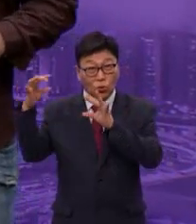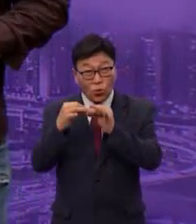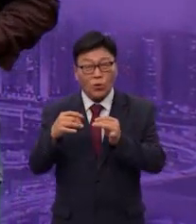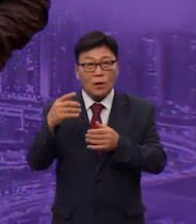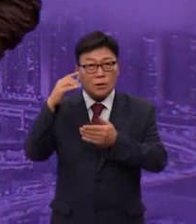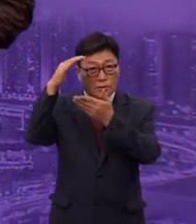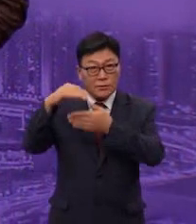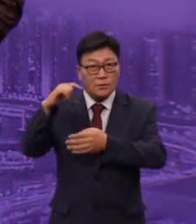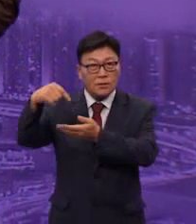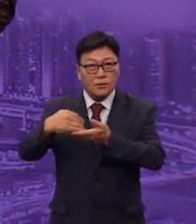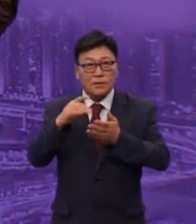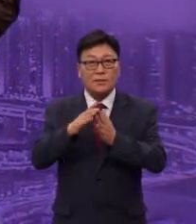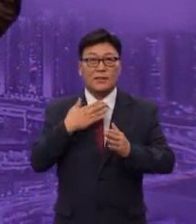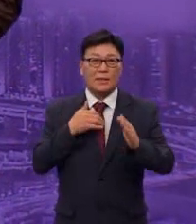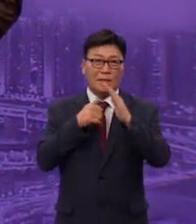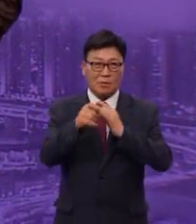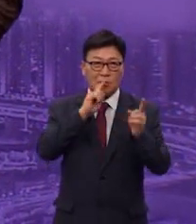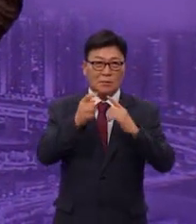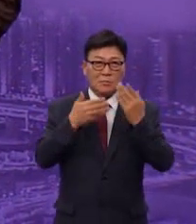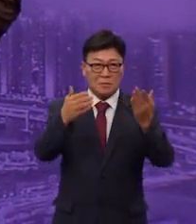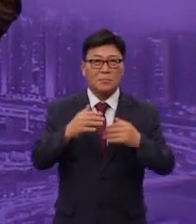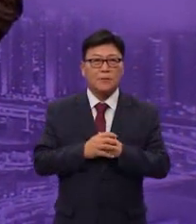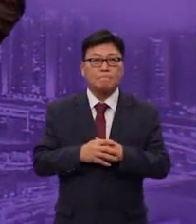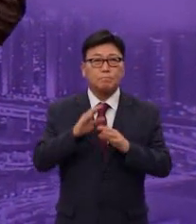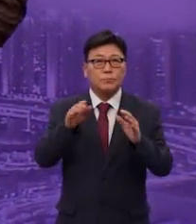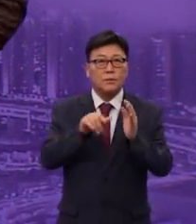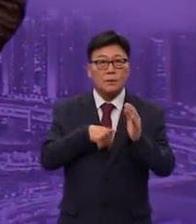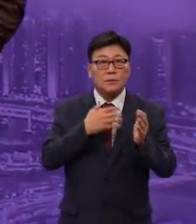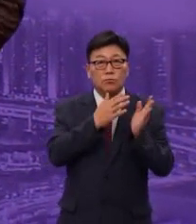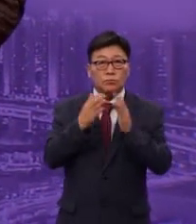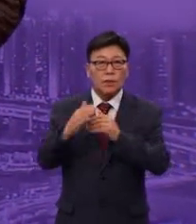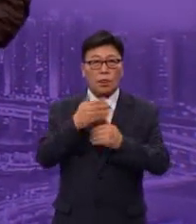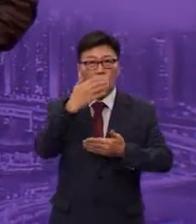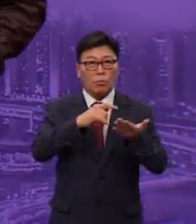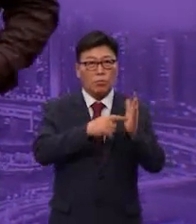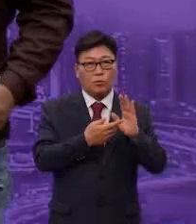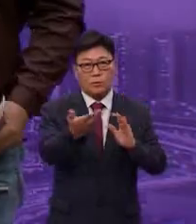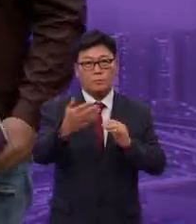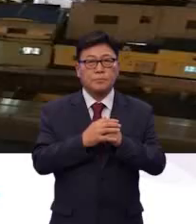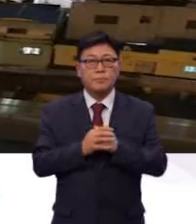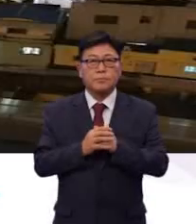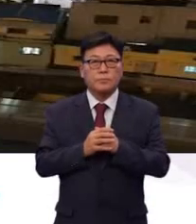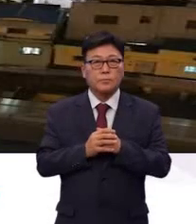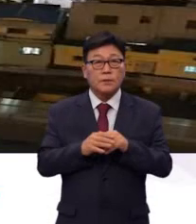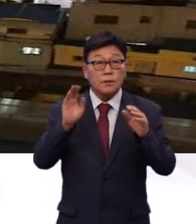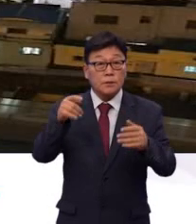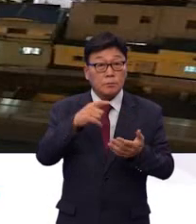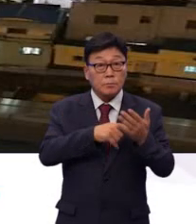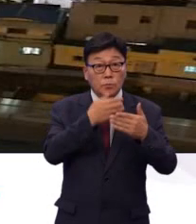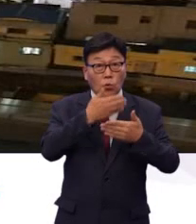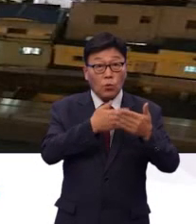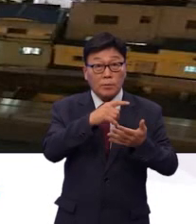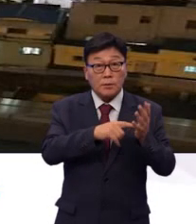대표해서 말씀드린다는 것을 알려드리겠습니다. 그럼 제가 준비한 화면을 보시겠습니다. 지금